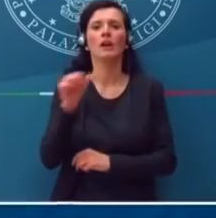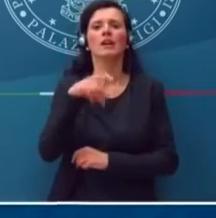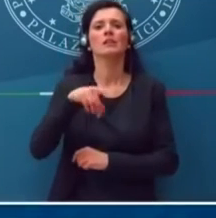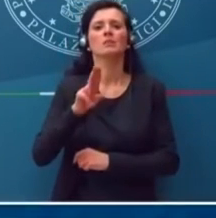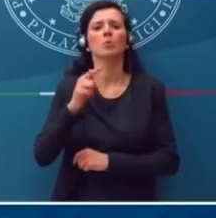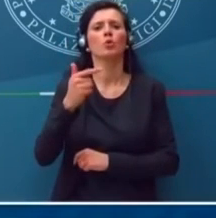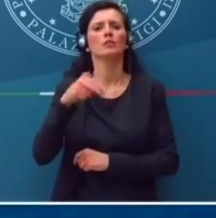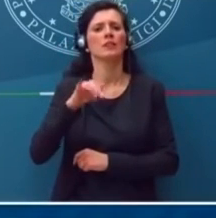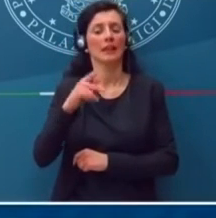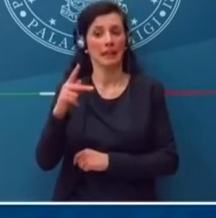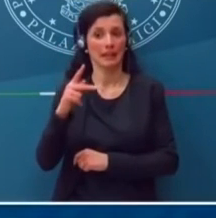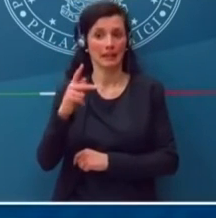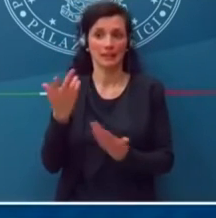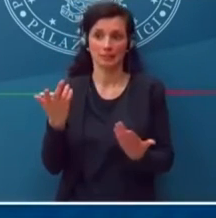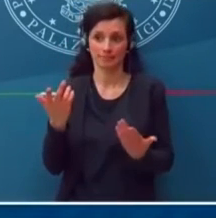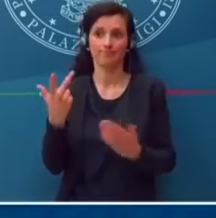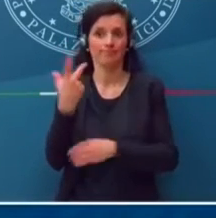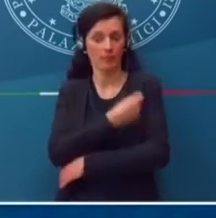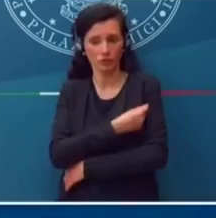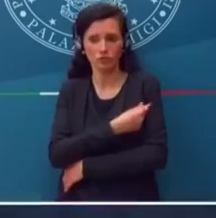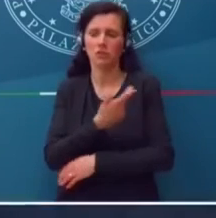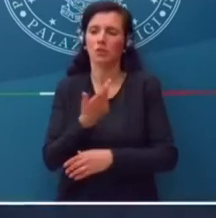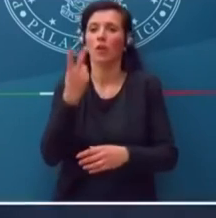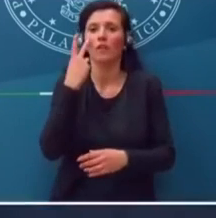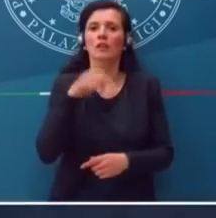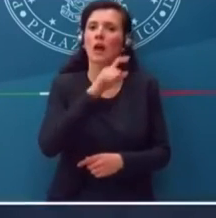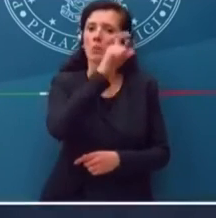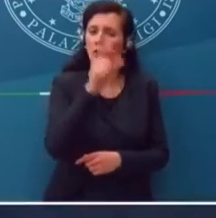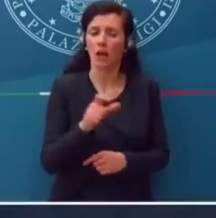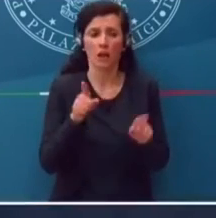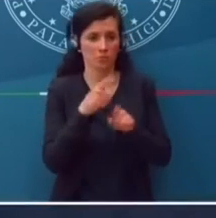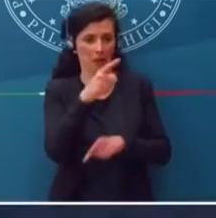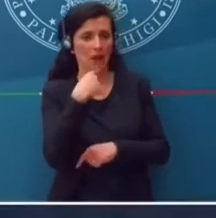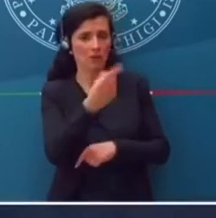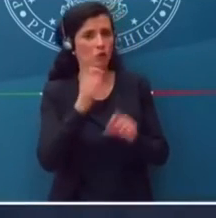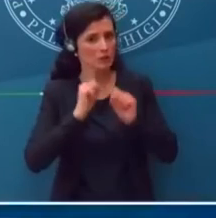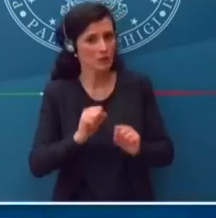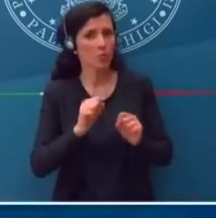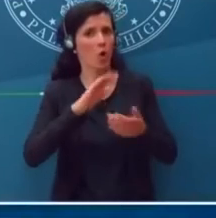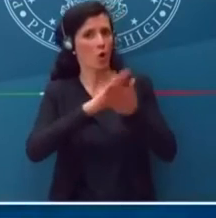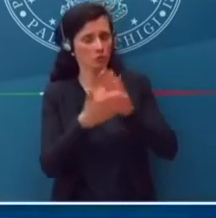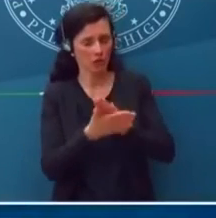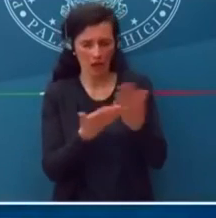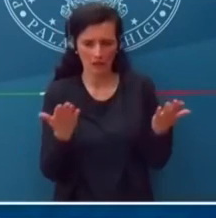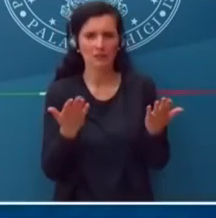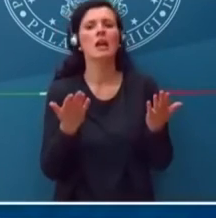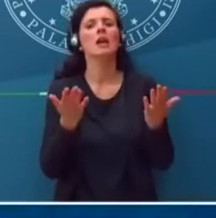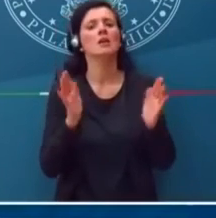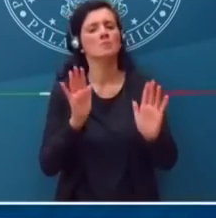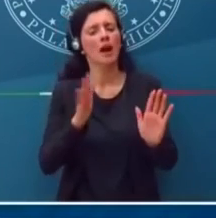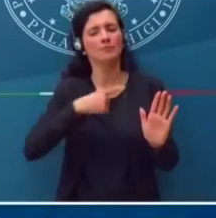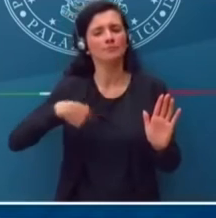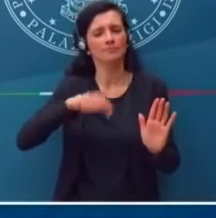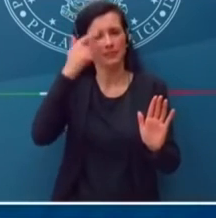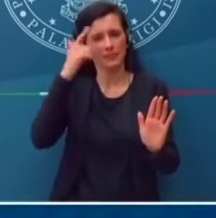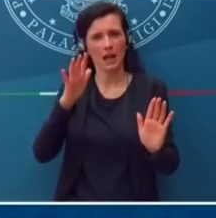Ora vediamo quello che dice lei, ma poi ognuno si possono benissimo fare questi contratti. Sappiamo però dalle informazioni avute che vi ho dato, mi